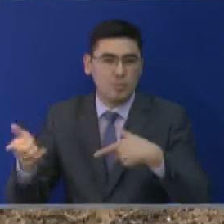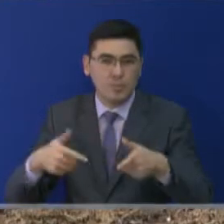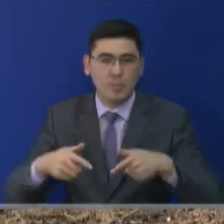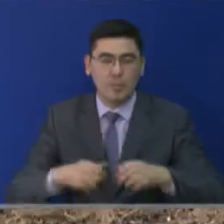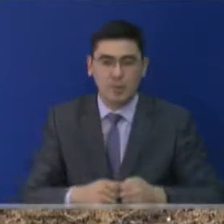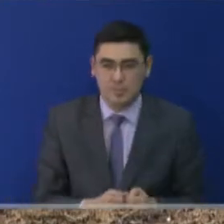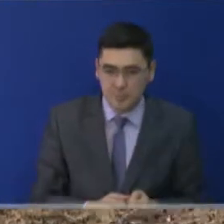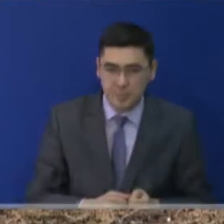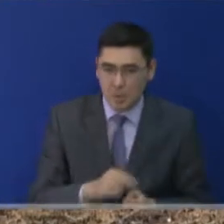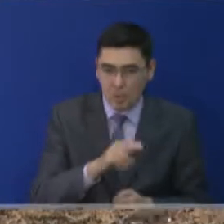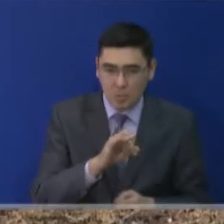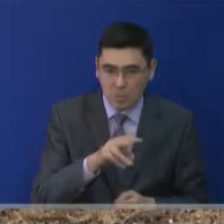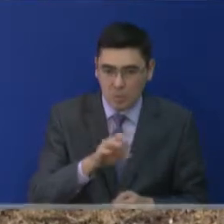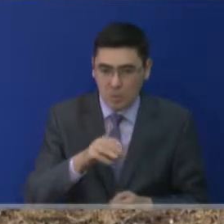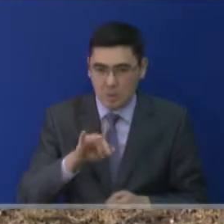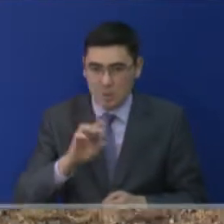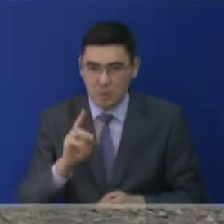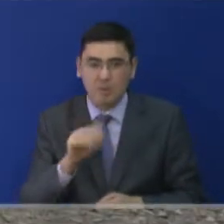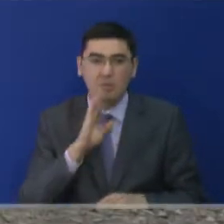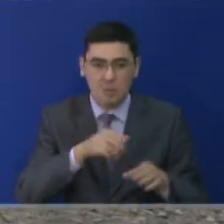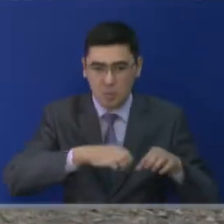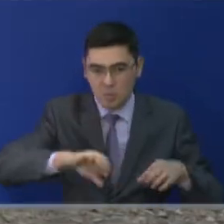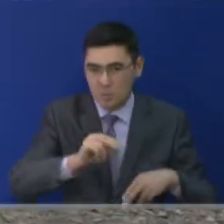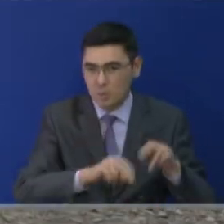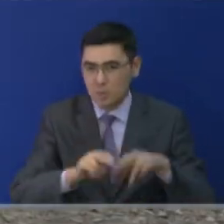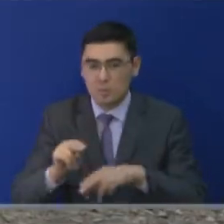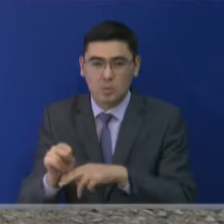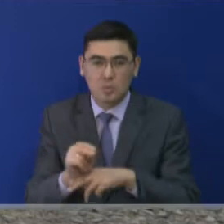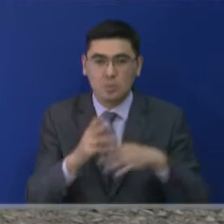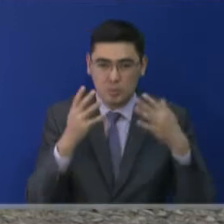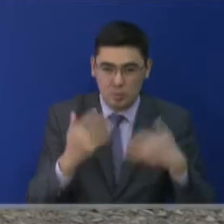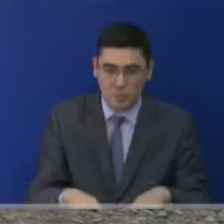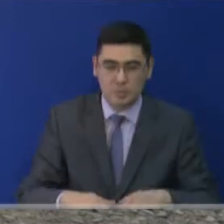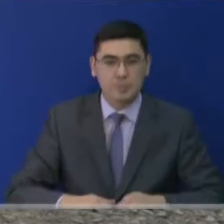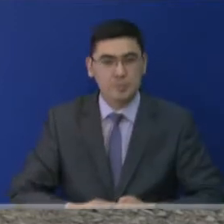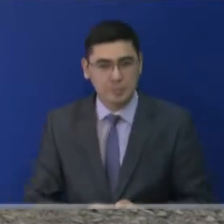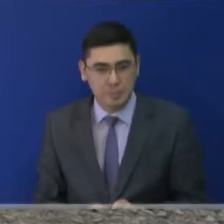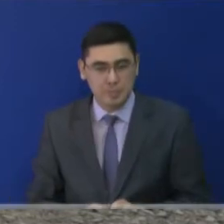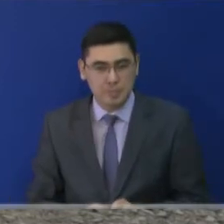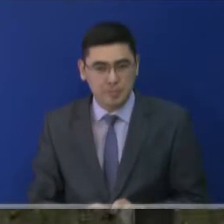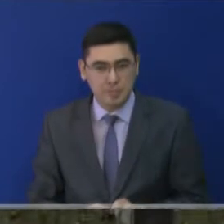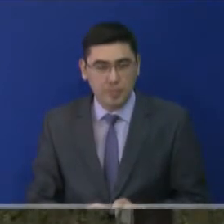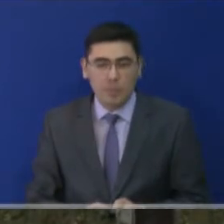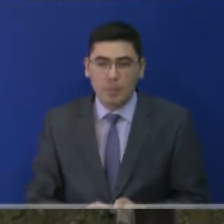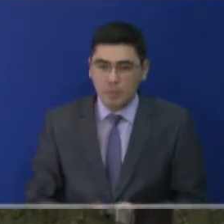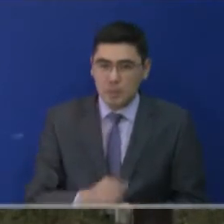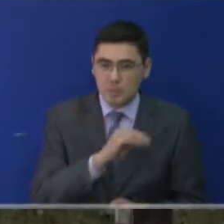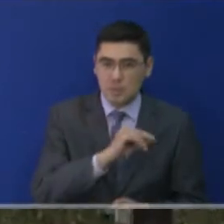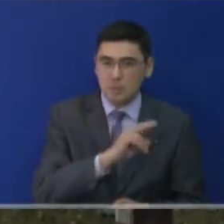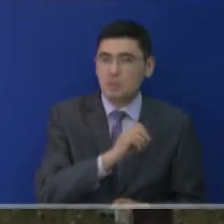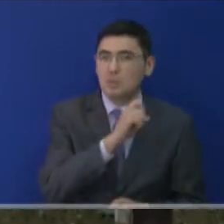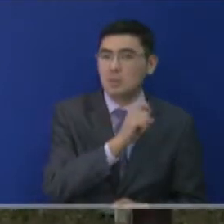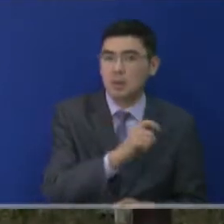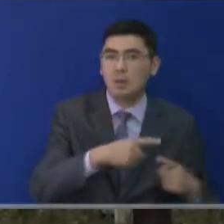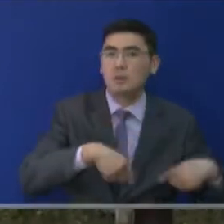желілері жөнделді. Тек аудан орталығы Барадулиха ауылындағы қазандықтың жөндеу жұмыстары аяқталмай отыр. Тұрғын үй коммуналдық шаруашылық